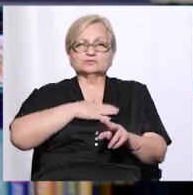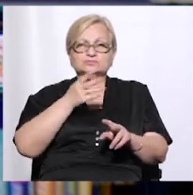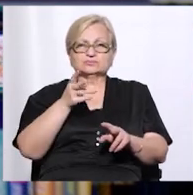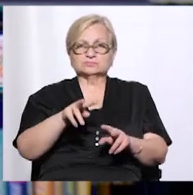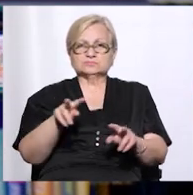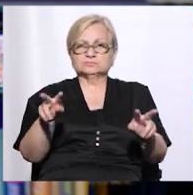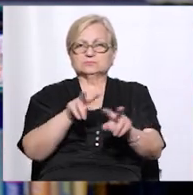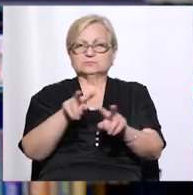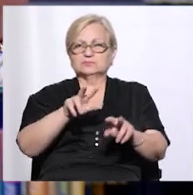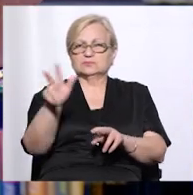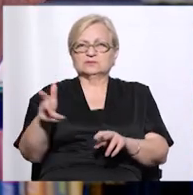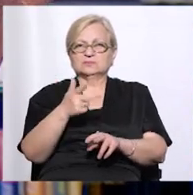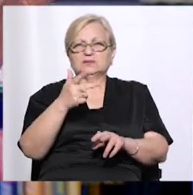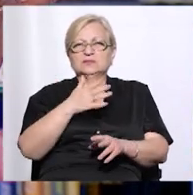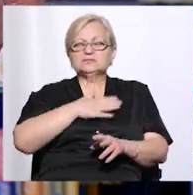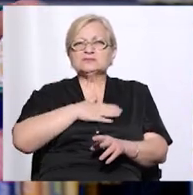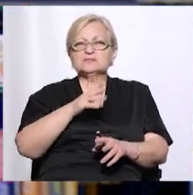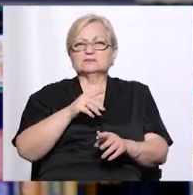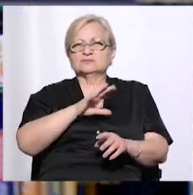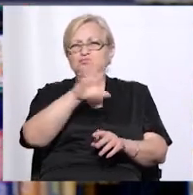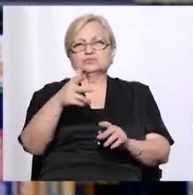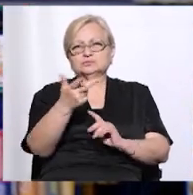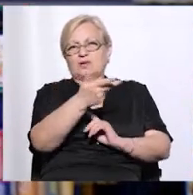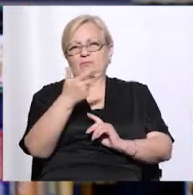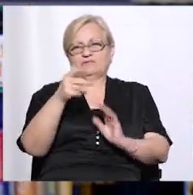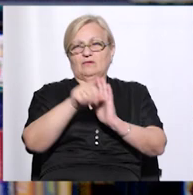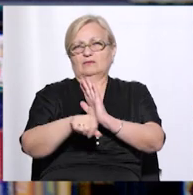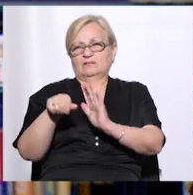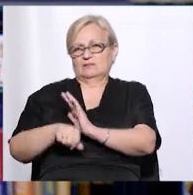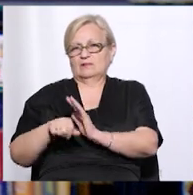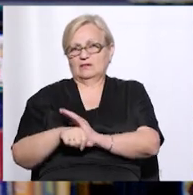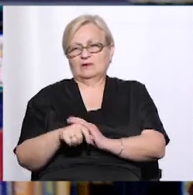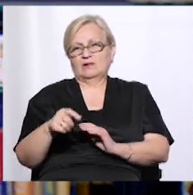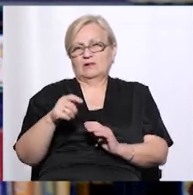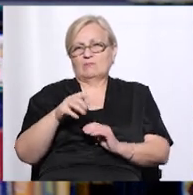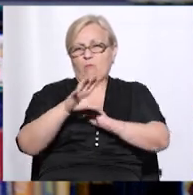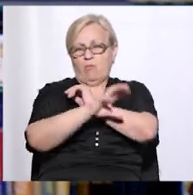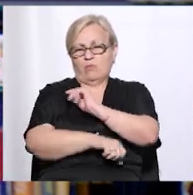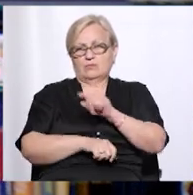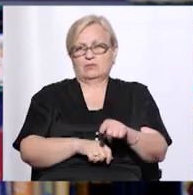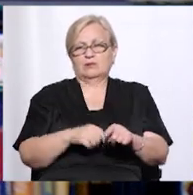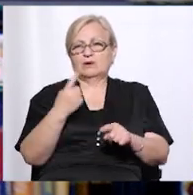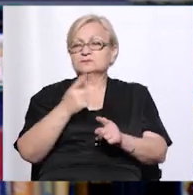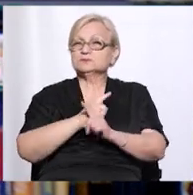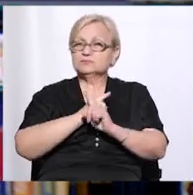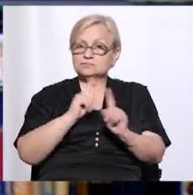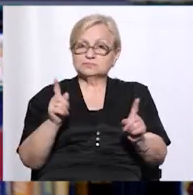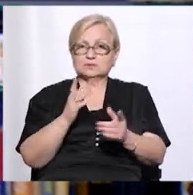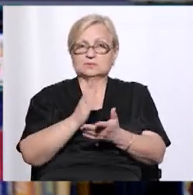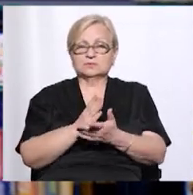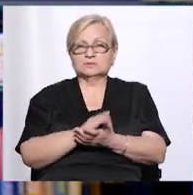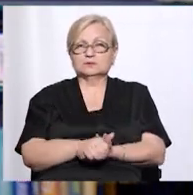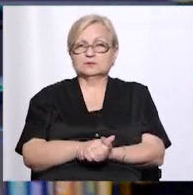სიკვდილით, შორენას სიკვდილით, სიკვდილებით თავდება. და ერთი რამ არის ძალიან უცნაური, სამწუხაროდ